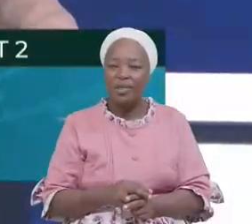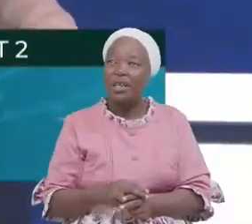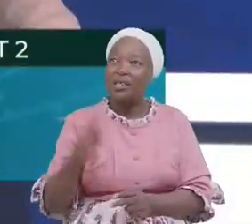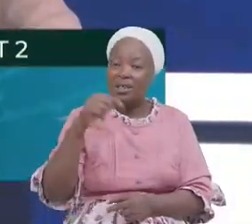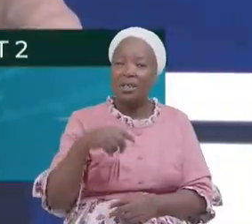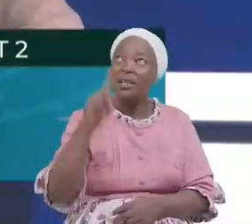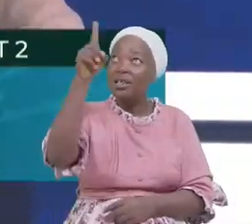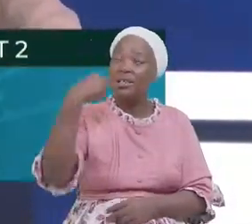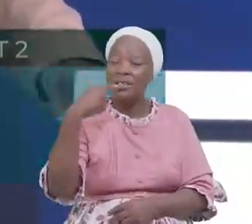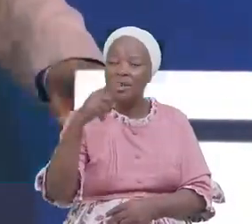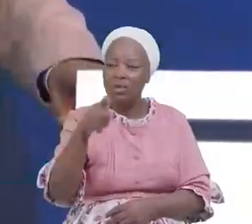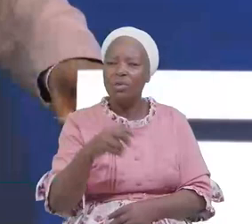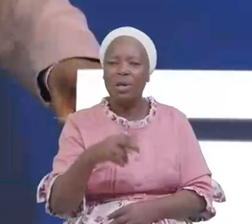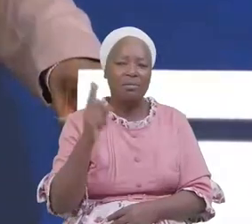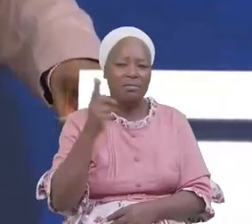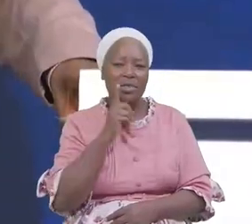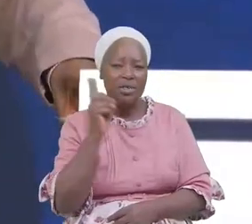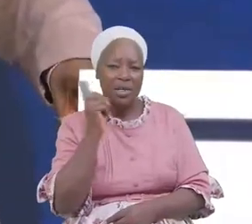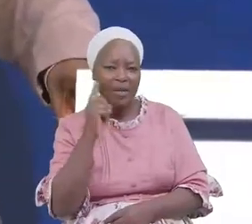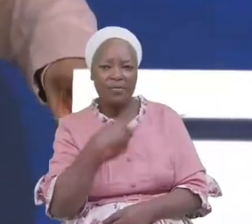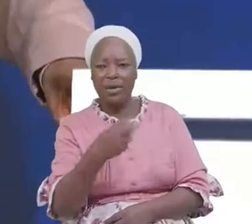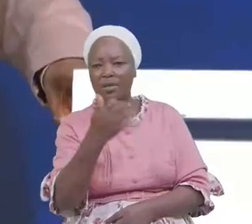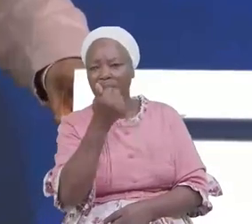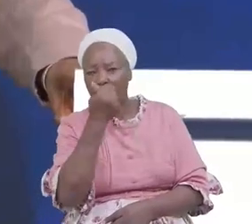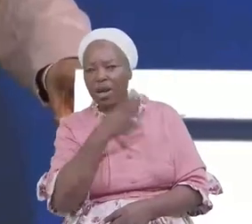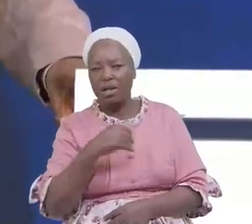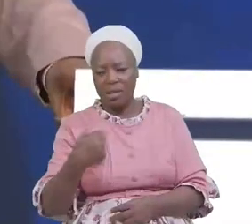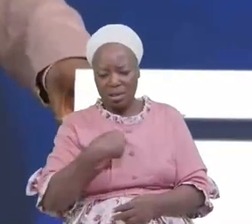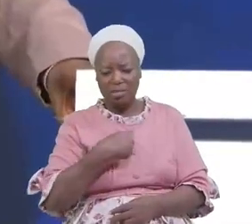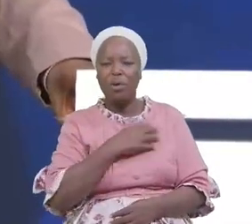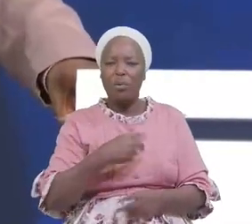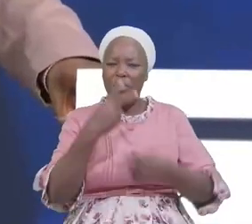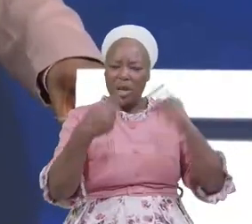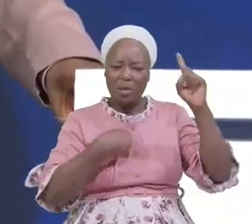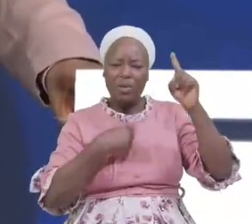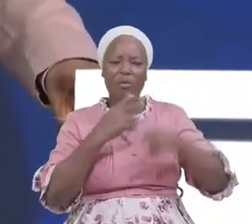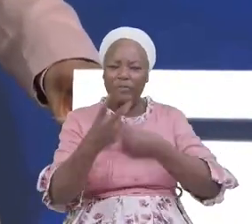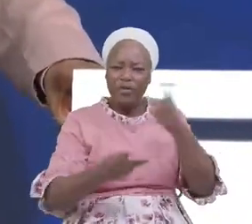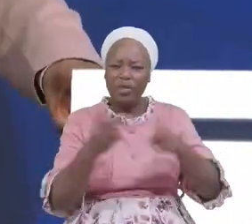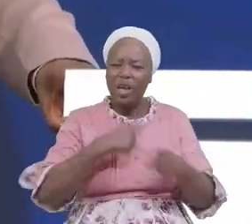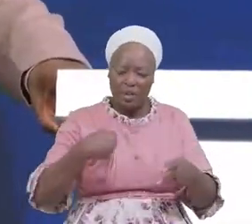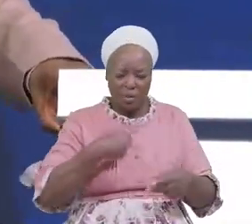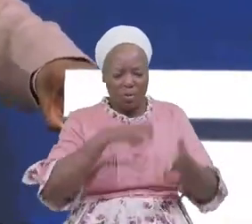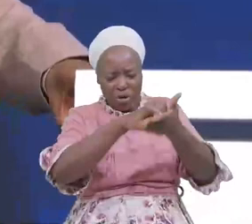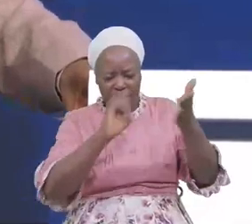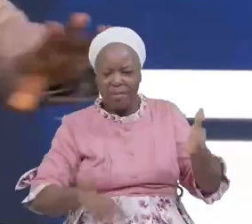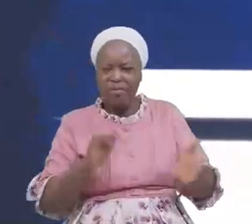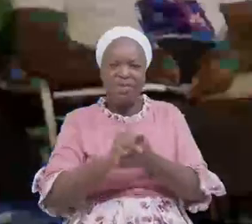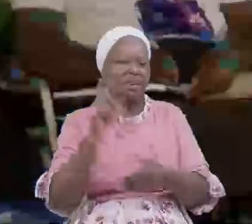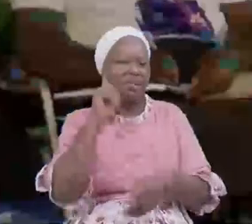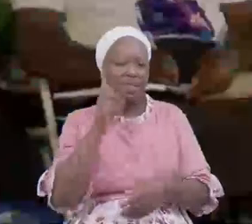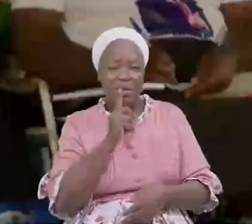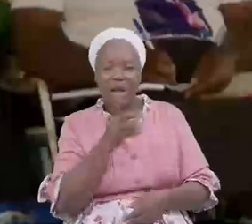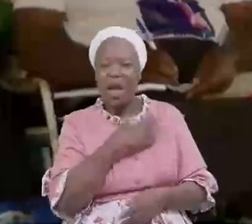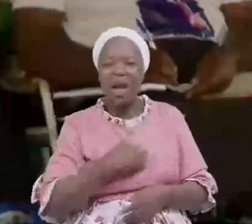Il dit, ton garçon qui est sourd et muet, je vais le visiter et je vais enlever la surdité, le mutisme de sa vie. Et